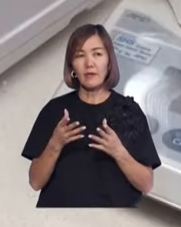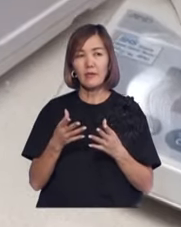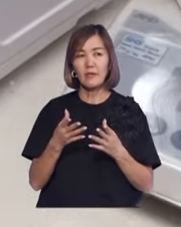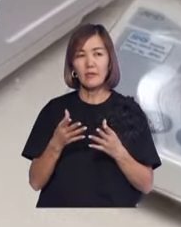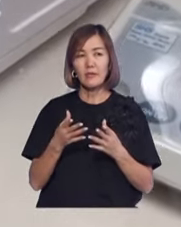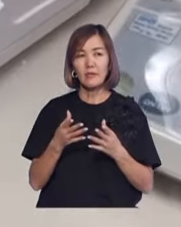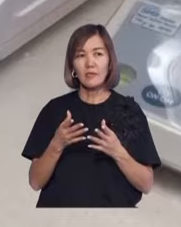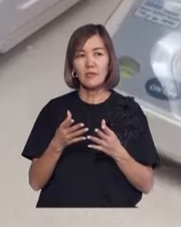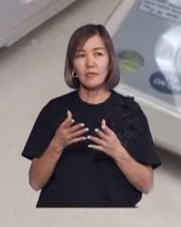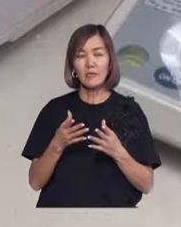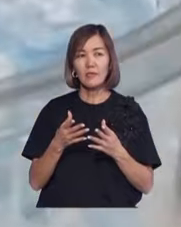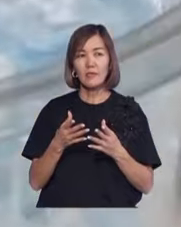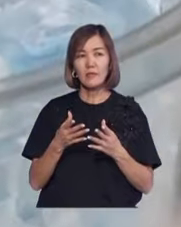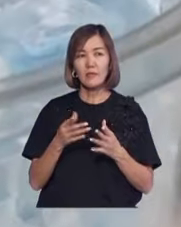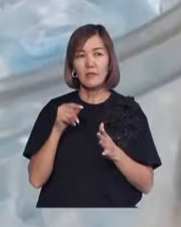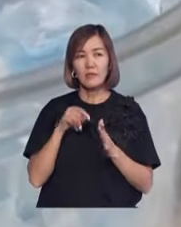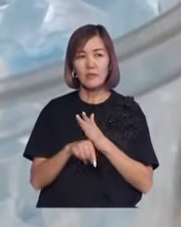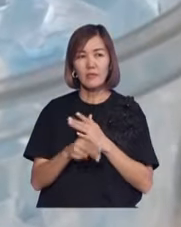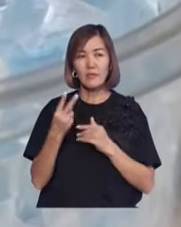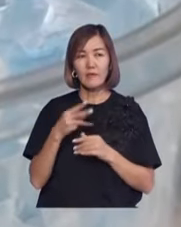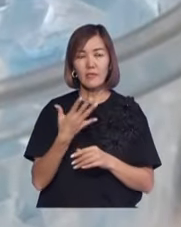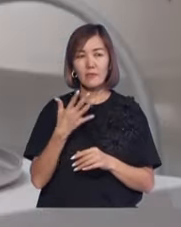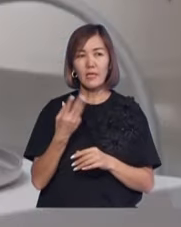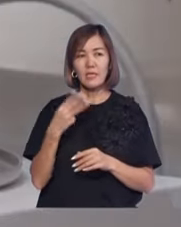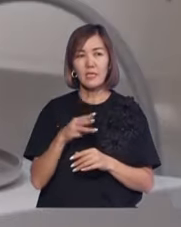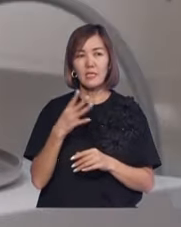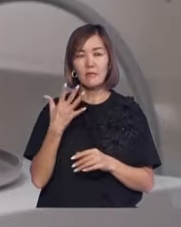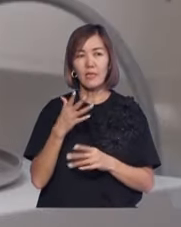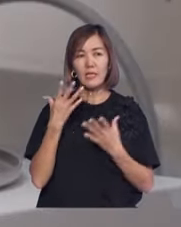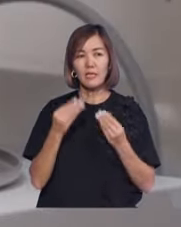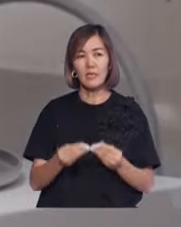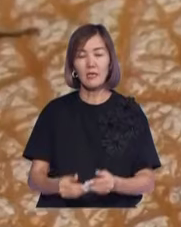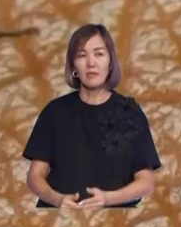в почву, они разложились в ней за 25-30 дней.